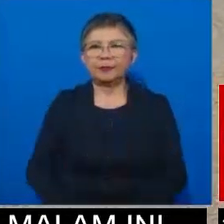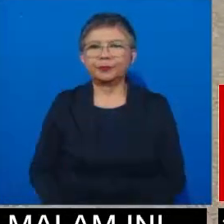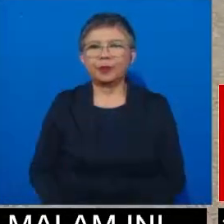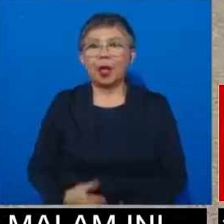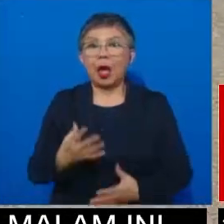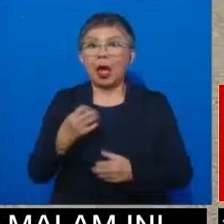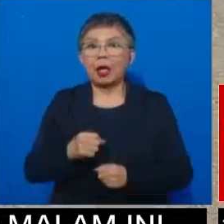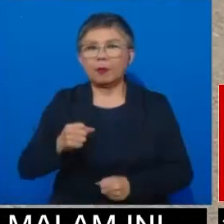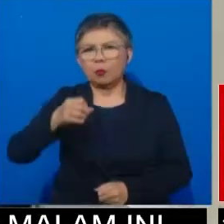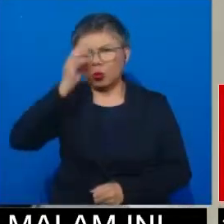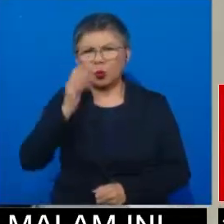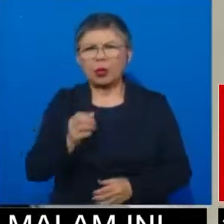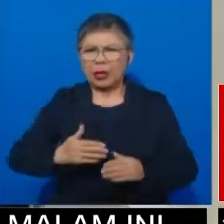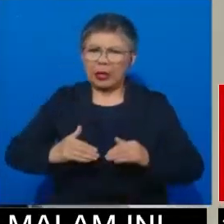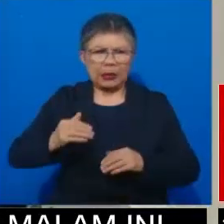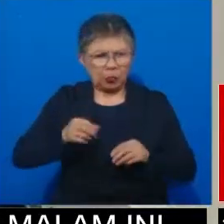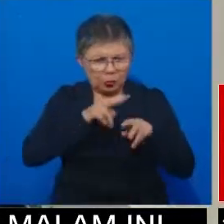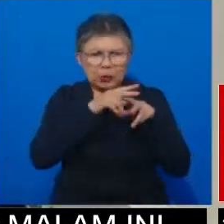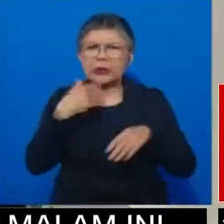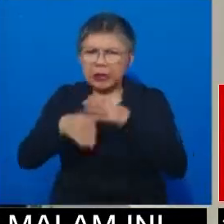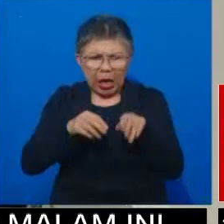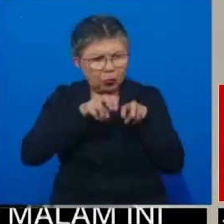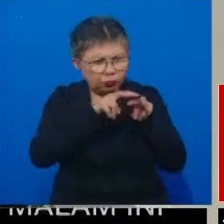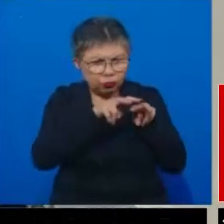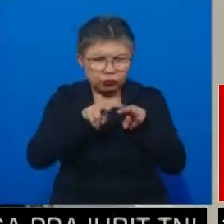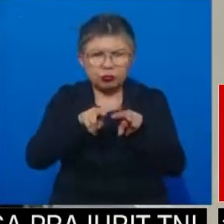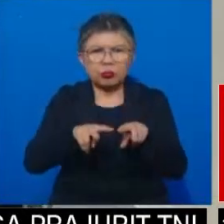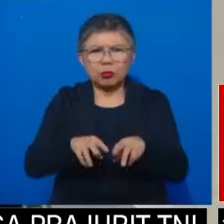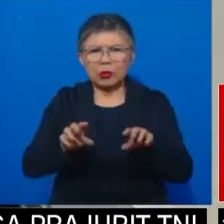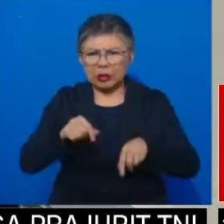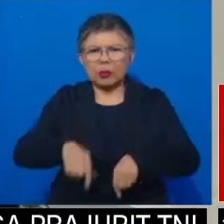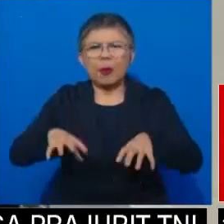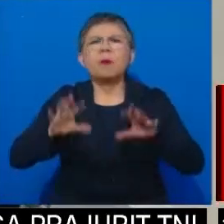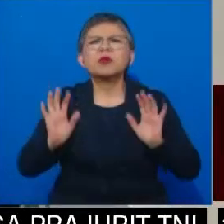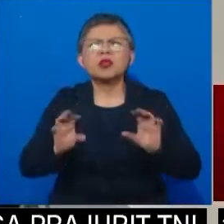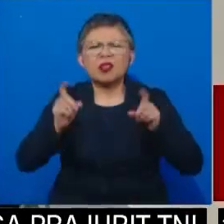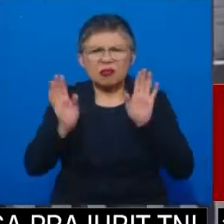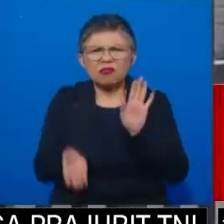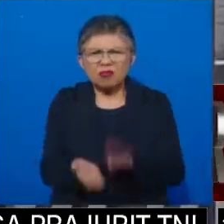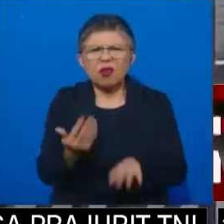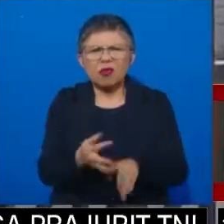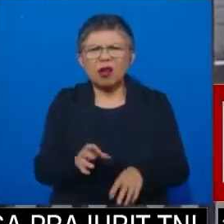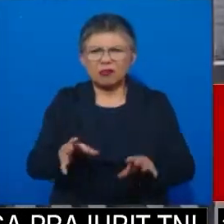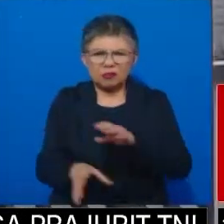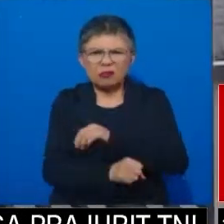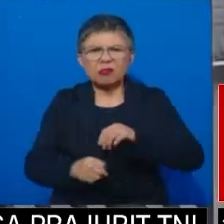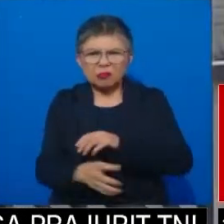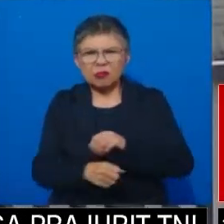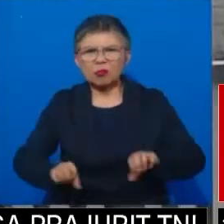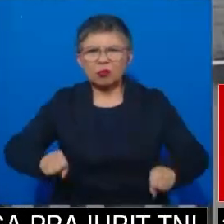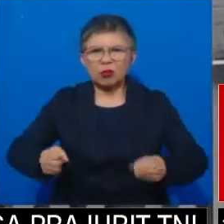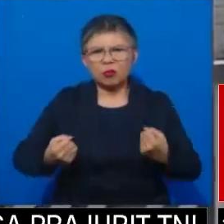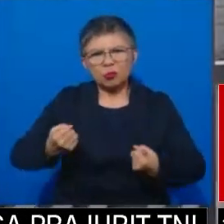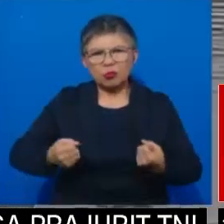berharap polisi meningkatkan patroli rutin di kawasan ini yang marak aksi pencurian. Tim Liputan CNN Indonesia.